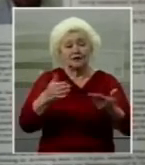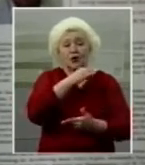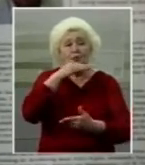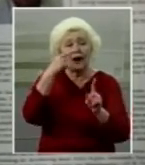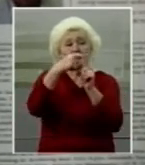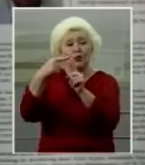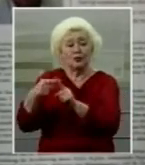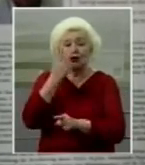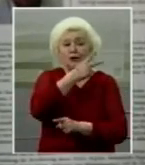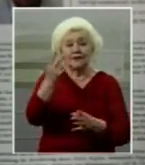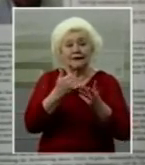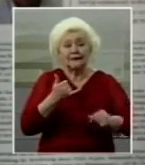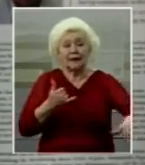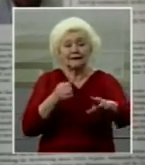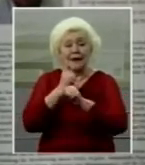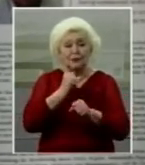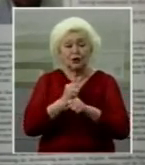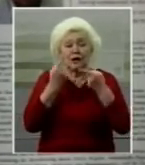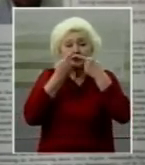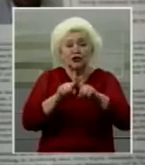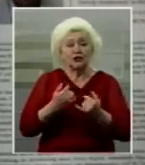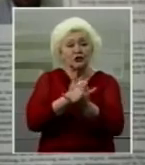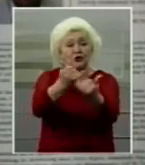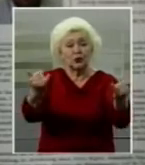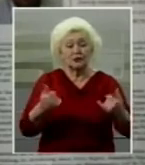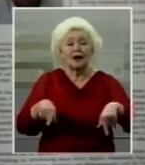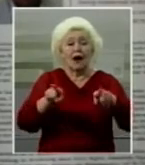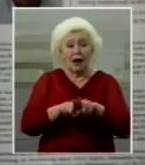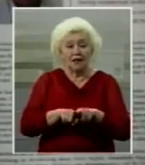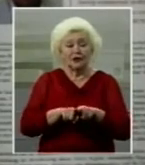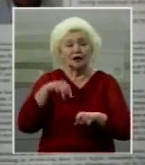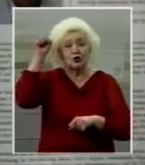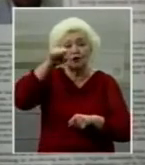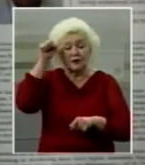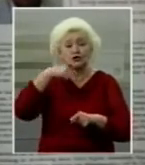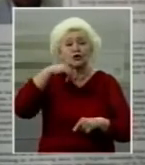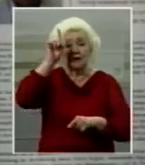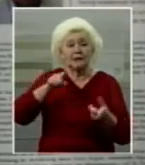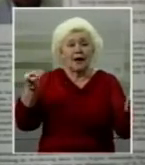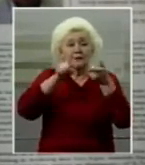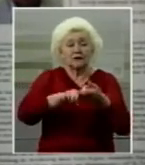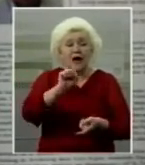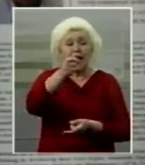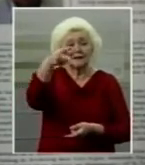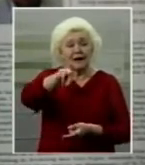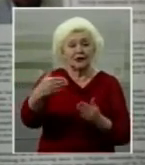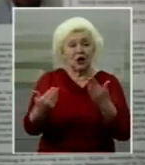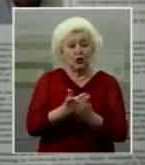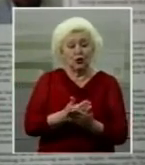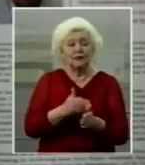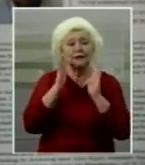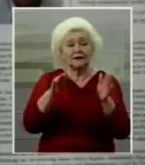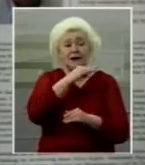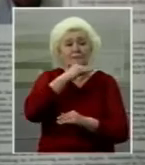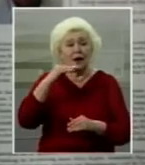позитивного в вигляді і землеробства, і технічного забезпечення, а також вівчарства, і ми знаємо, це пов'язано із Асканією, і не тільки з